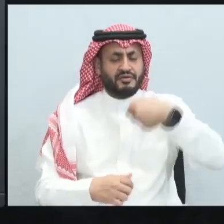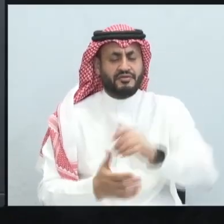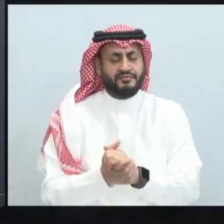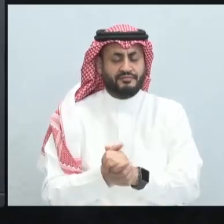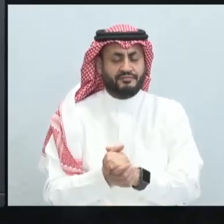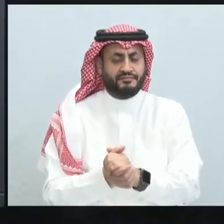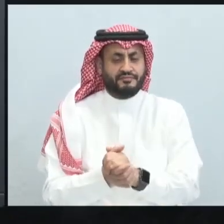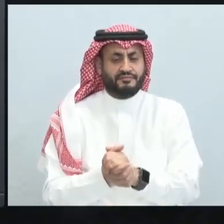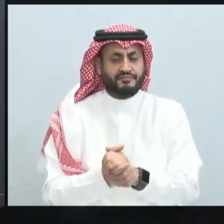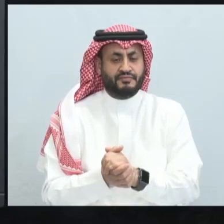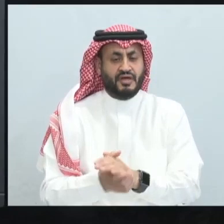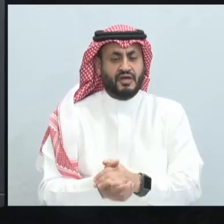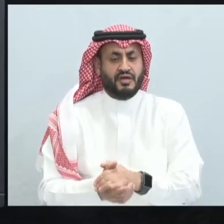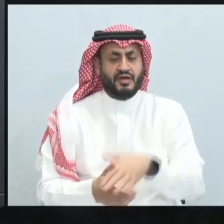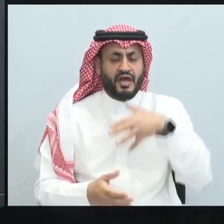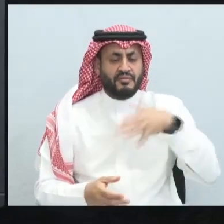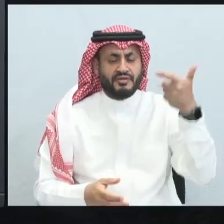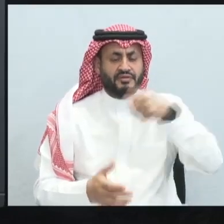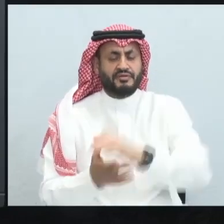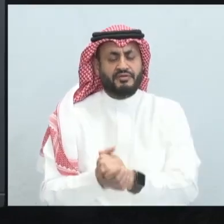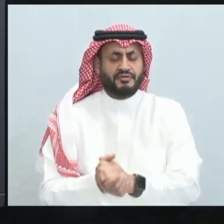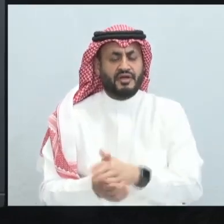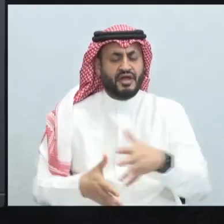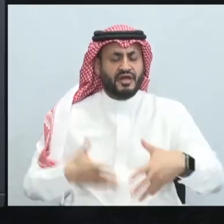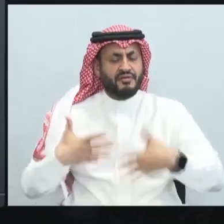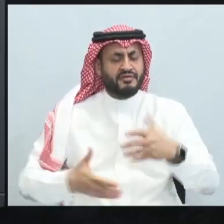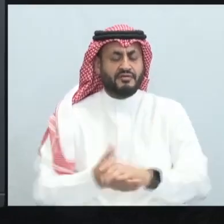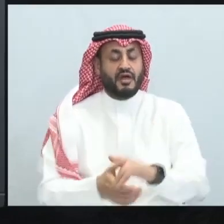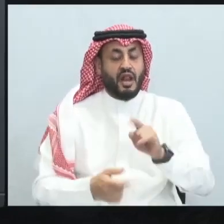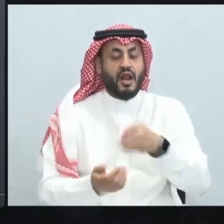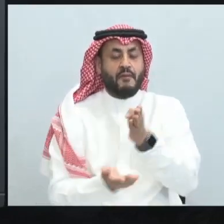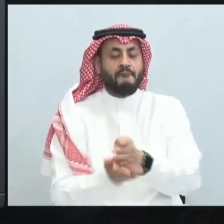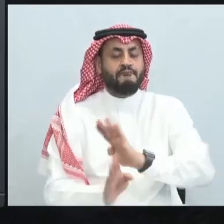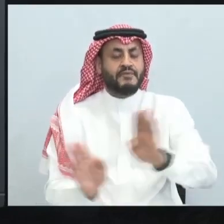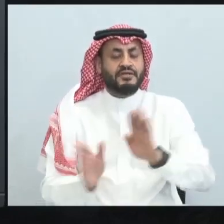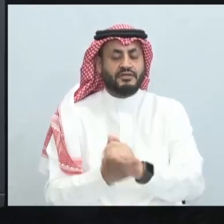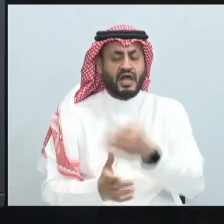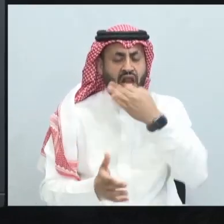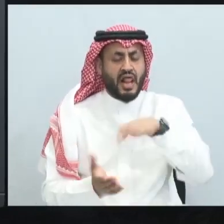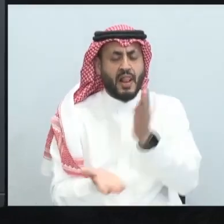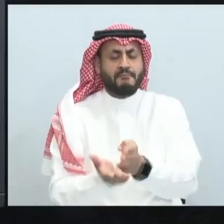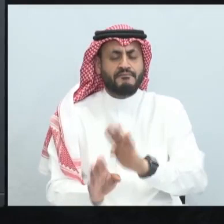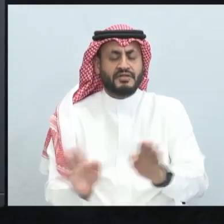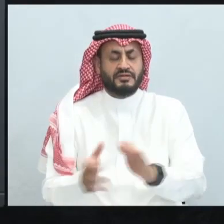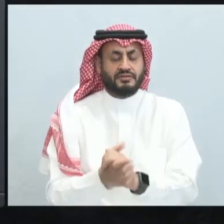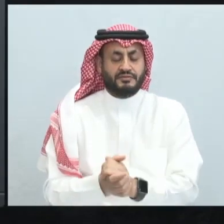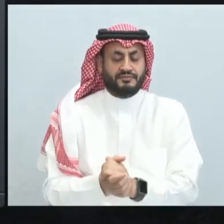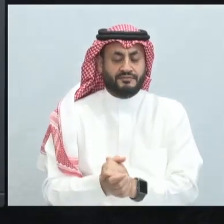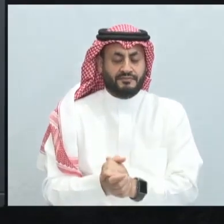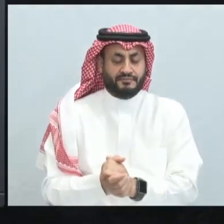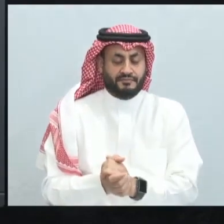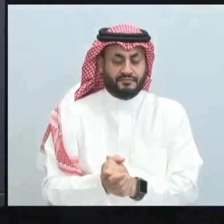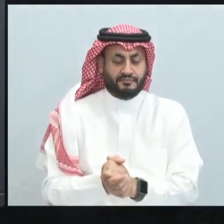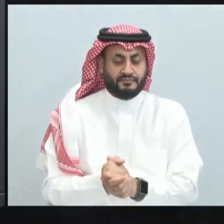الله عليه وسلم لا يمزح الا الا ولا يقول الا الا حقا فهذا هو شان النبي صلى الله عليه وسلم عندما